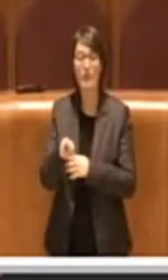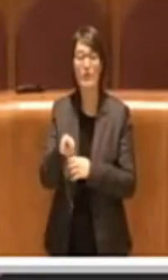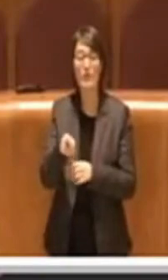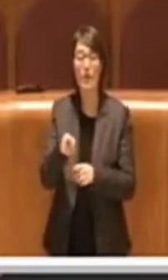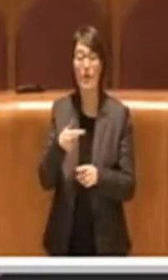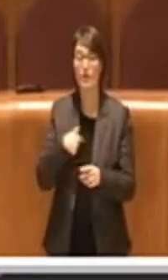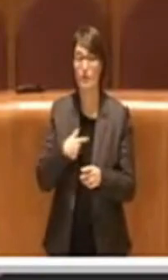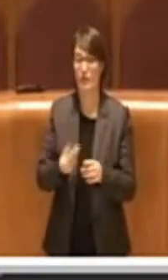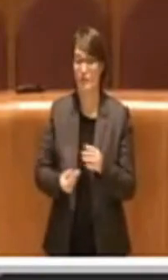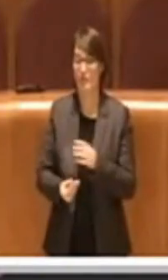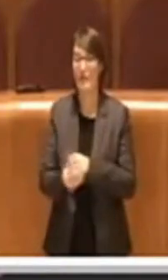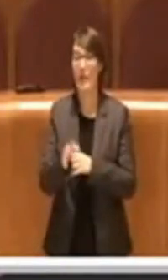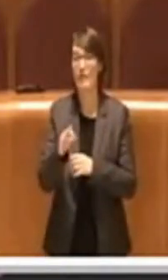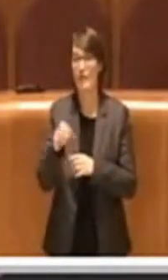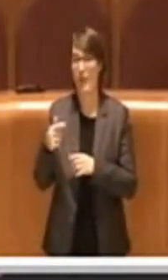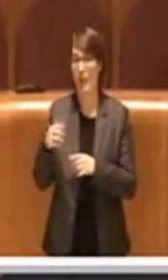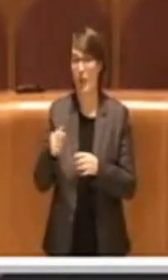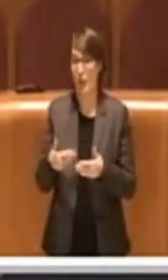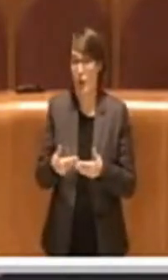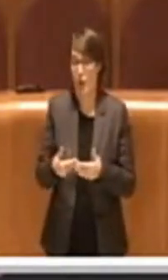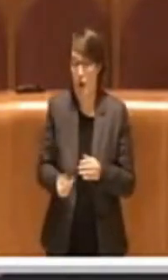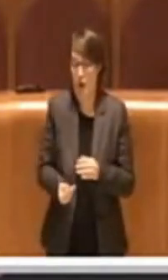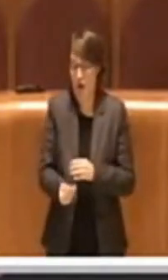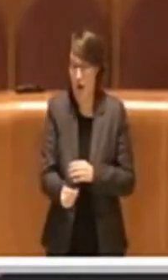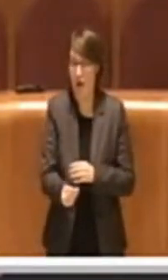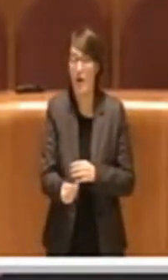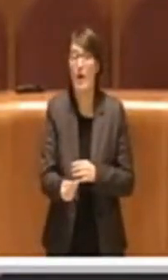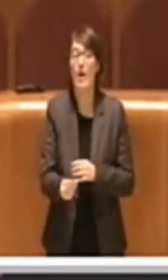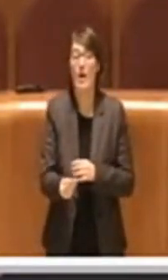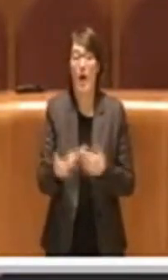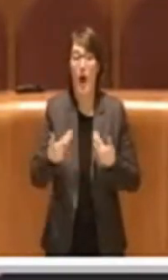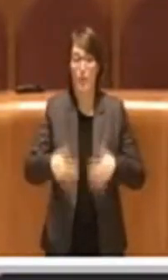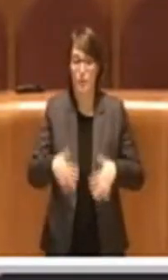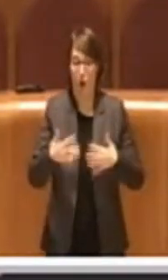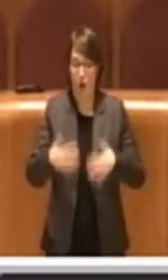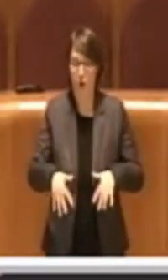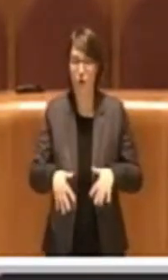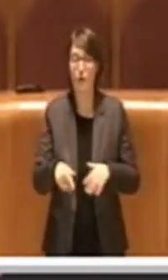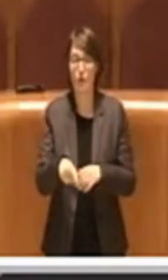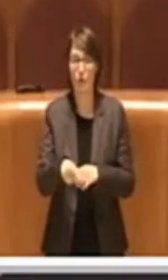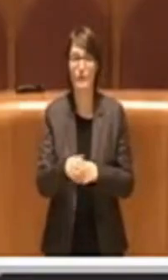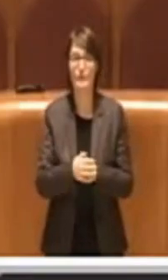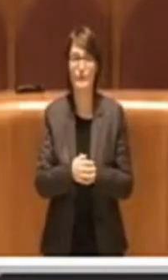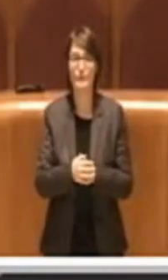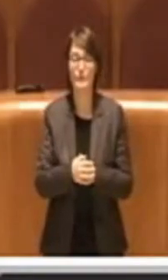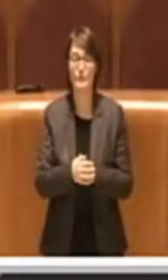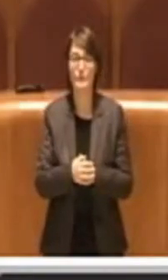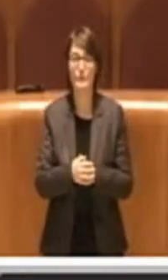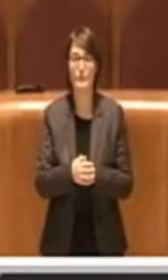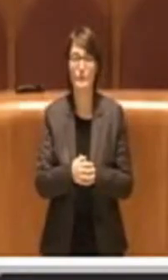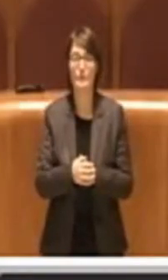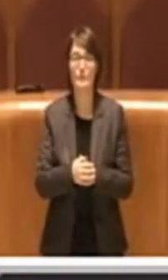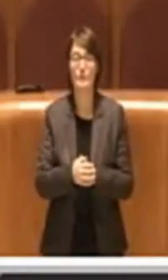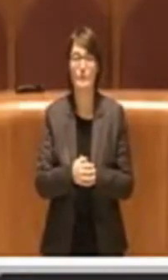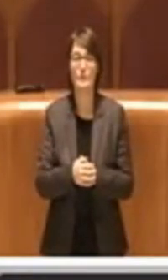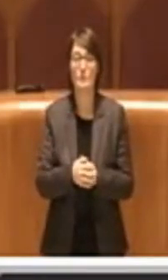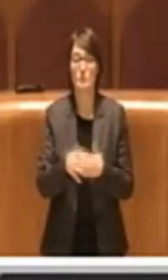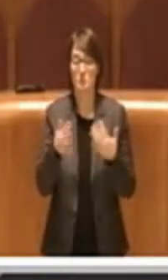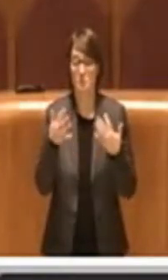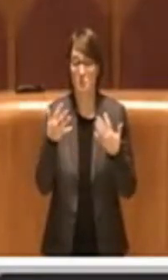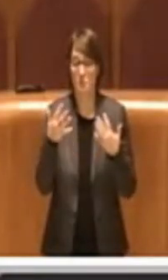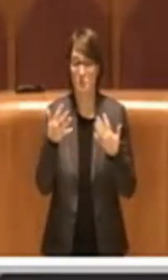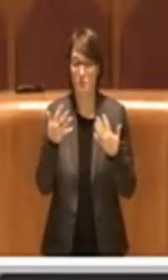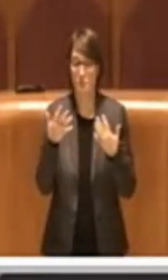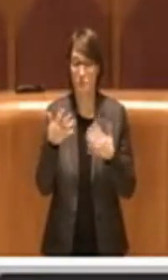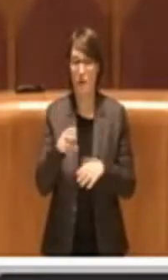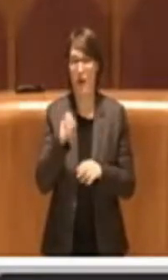singolo feto prodotto abortivo. E è stato segnalato che la posizione